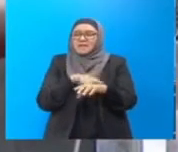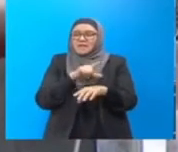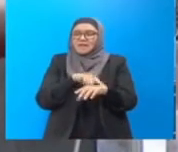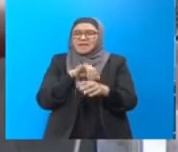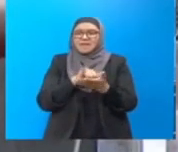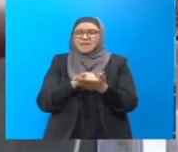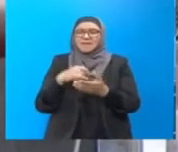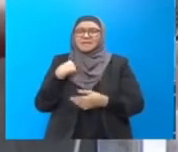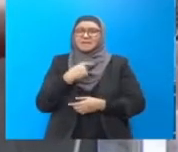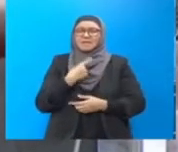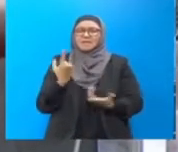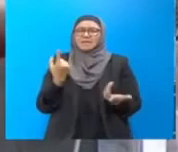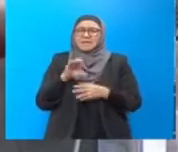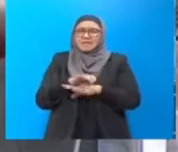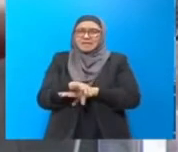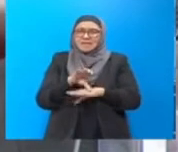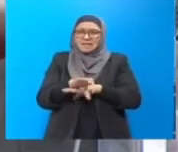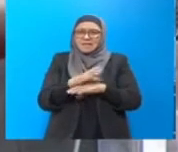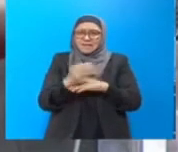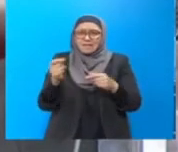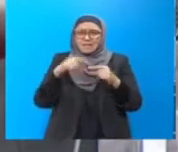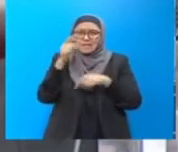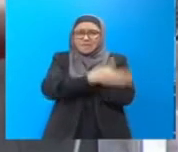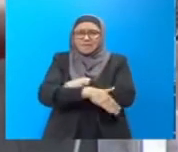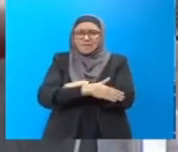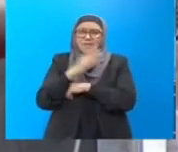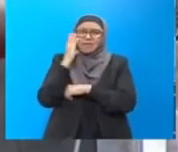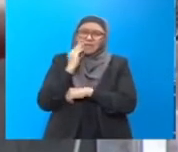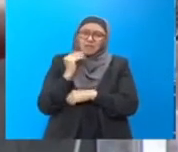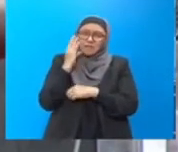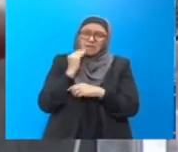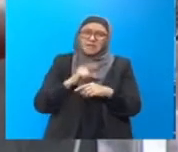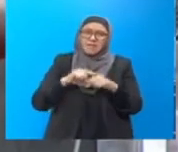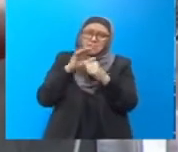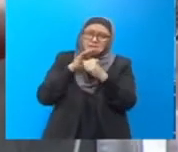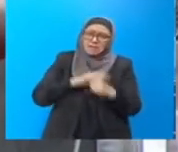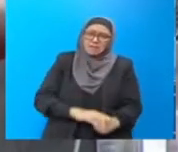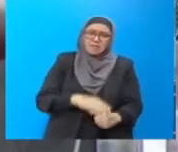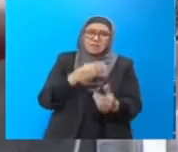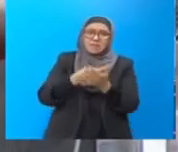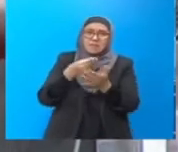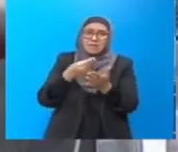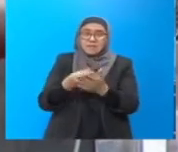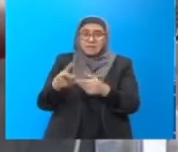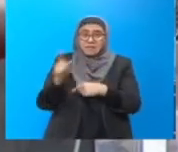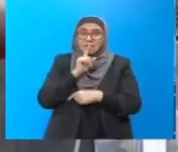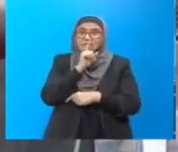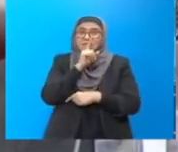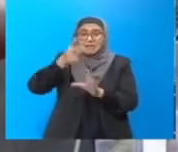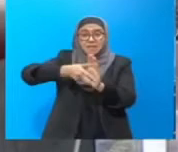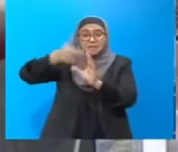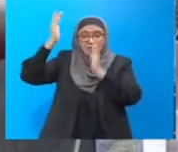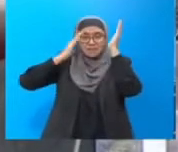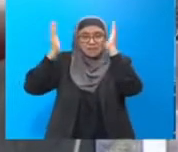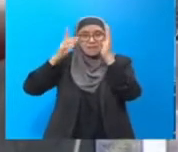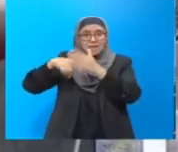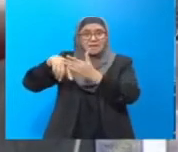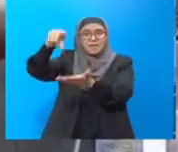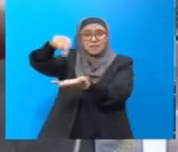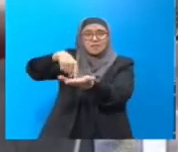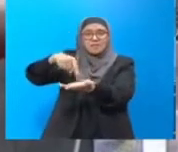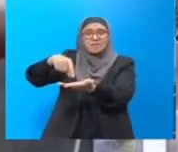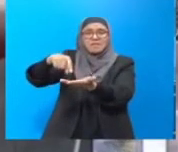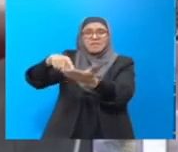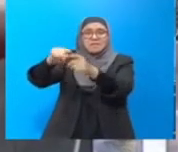hitam terdesak atau negara menghadapi tekanan ke cairan keuangan maka Petronas lah tempat kerajaan akan